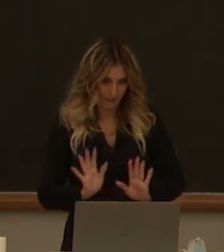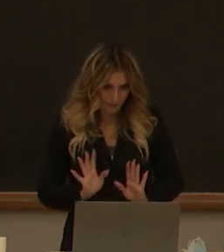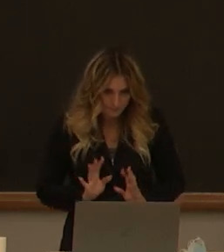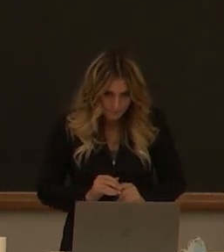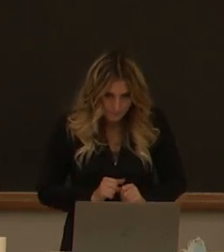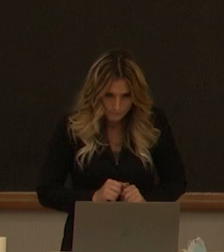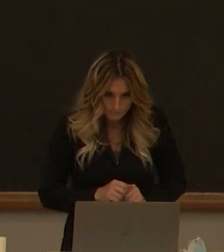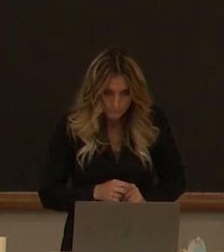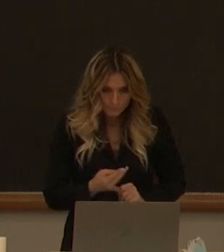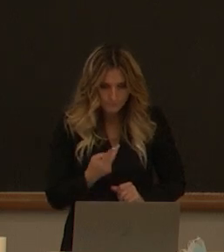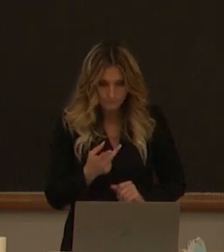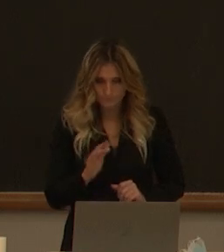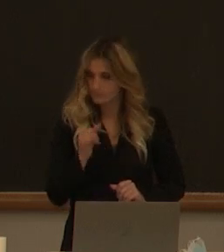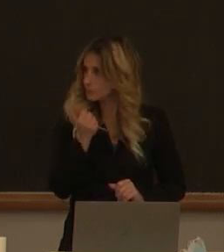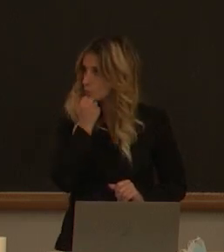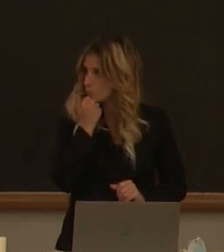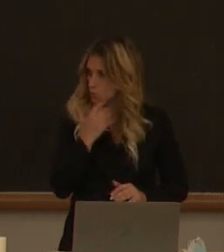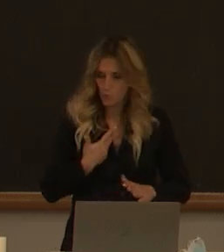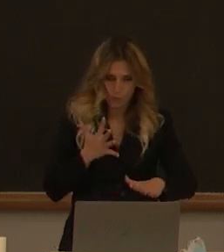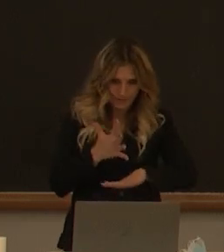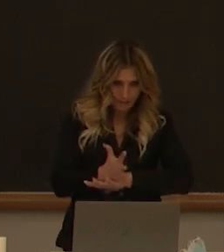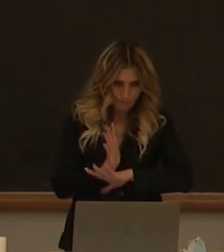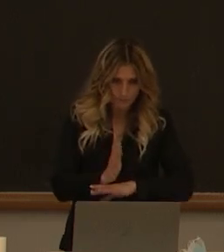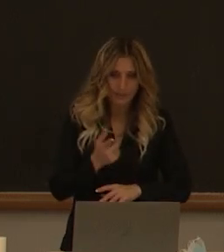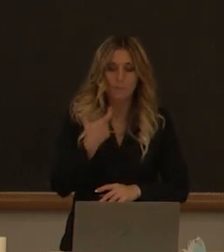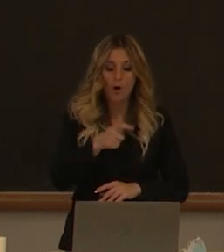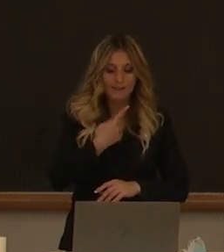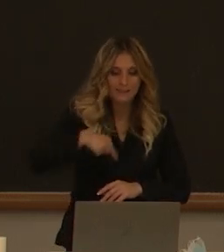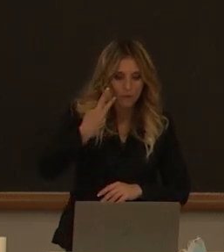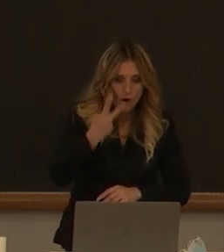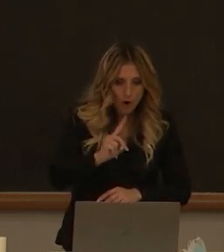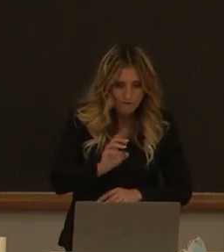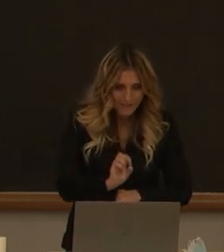vediamo, così possiamo riprendere. Mi scuso per l'interruzione, ma noi